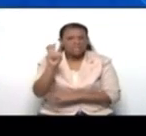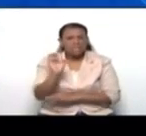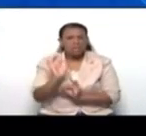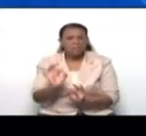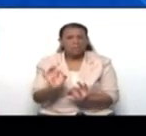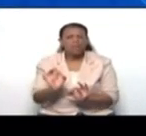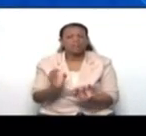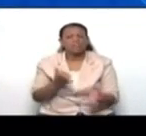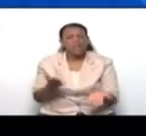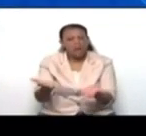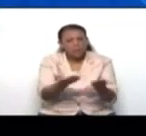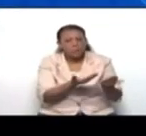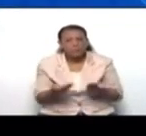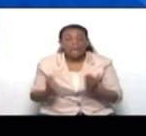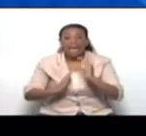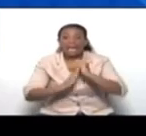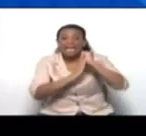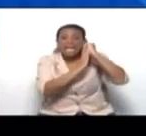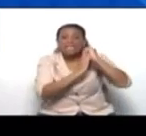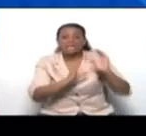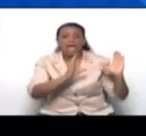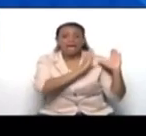abbiamo ricevuto in quel giorno